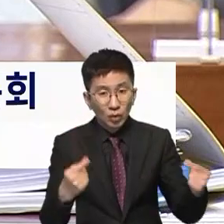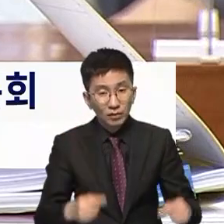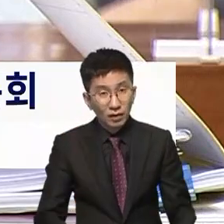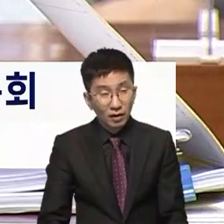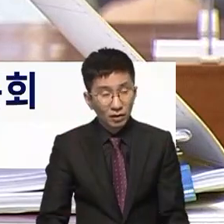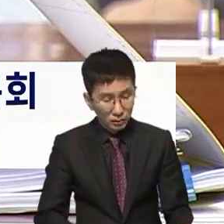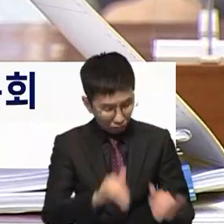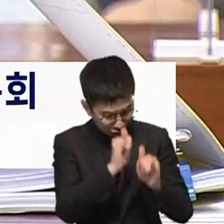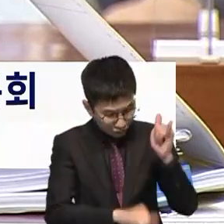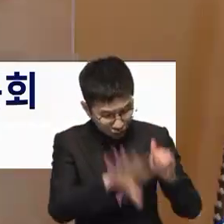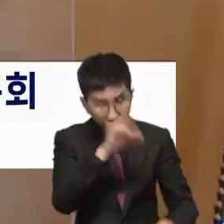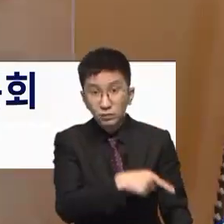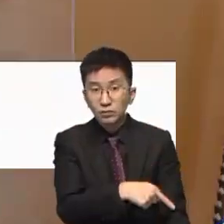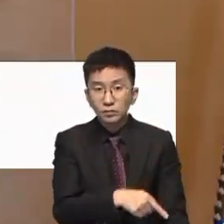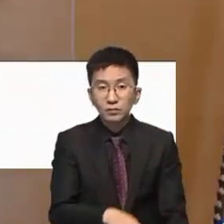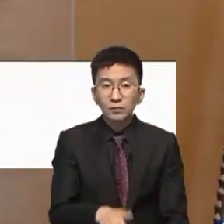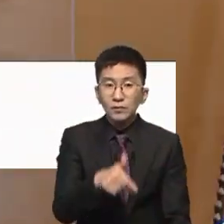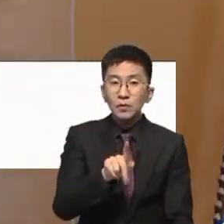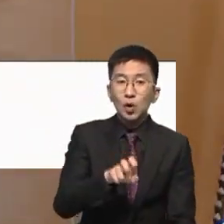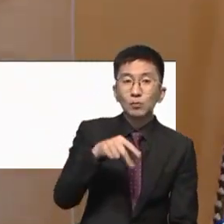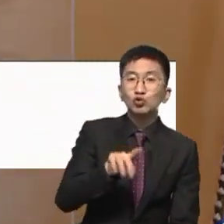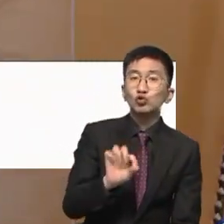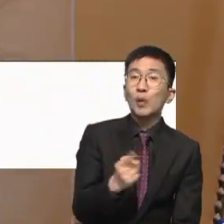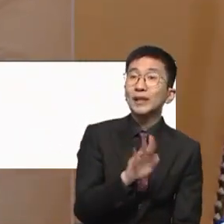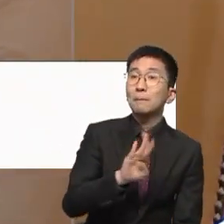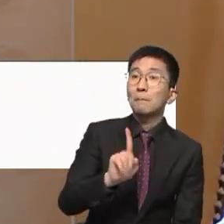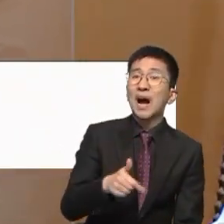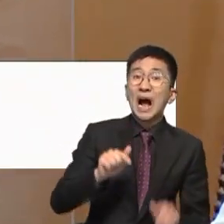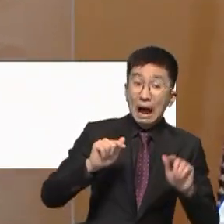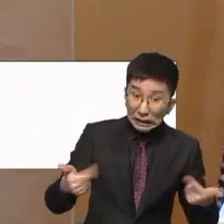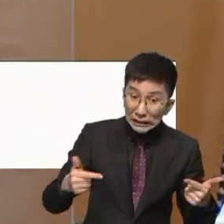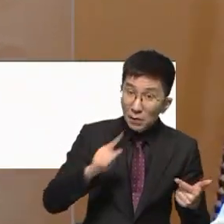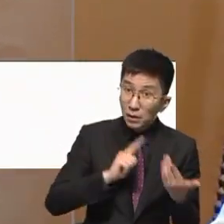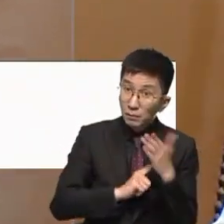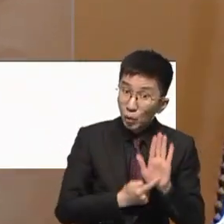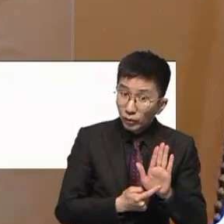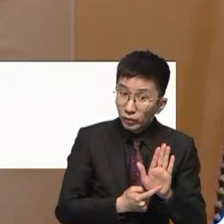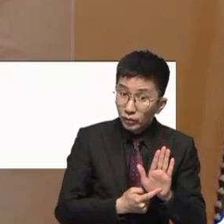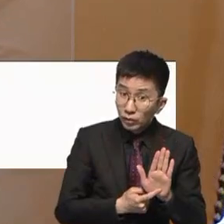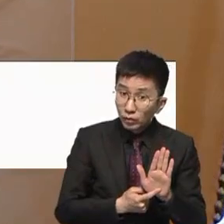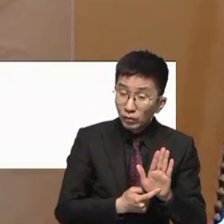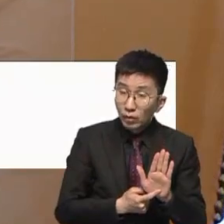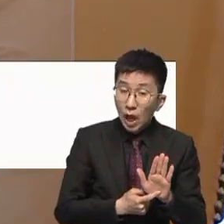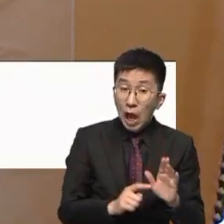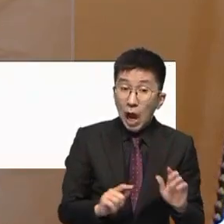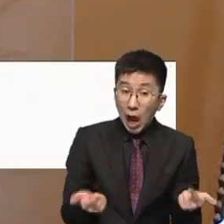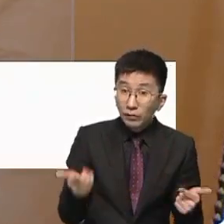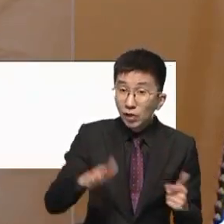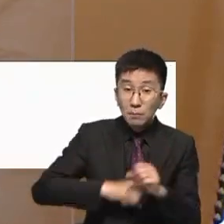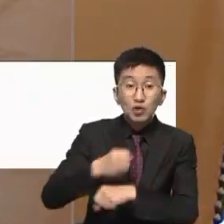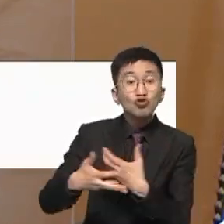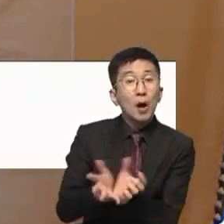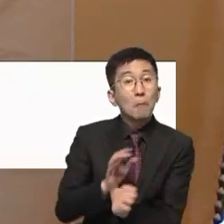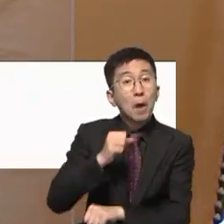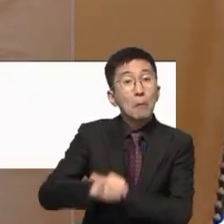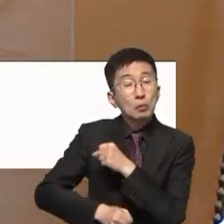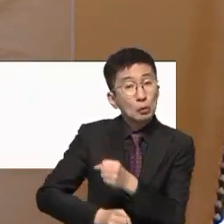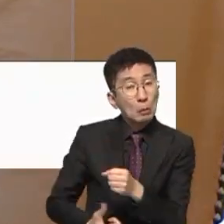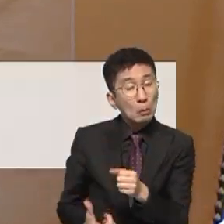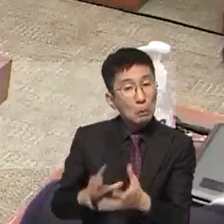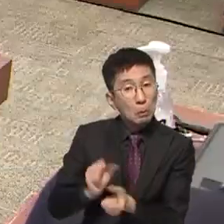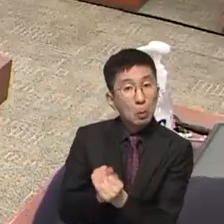후보자는 처음입니다. 검수완박이 아니라고 자꾸만 그러시면 검수완박이 아닌데 민주당에서 왜 날치기